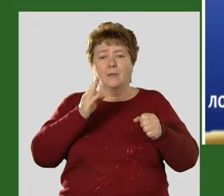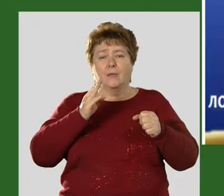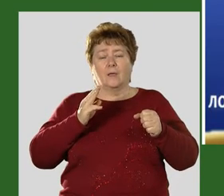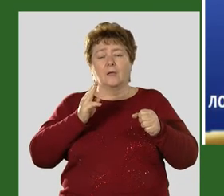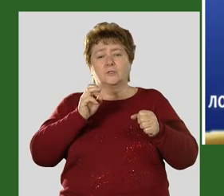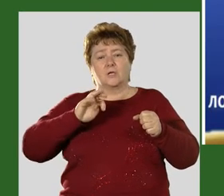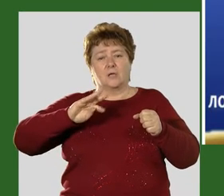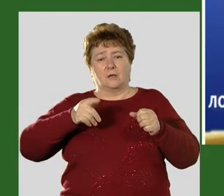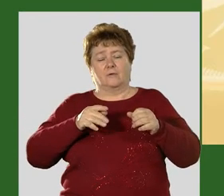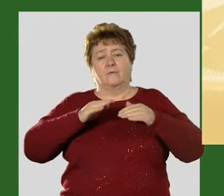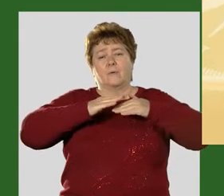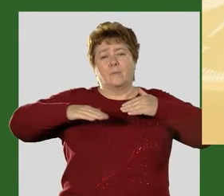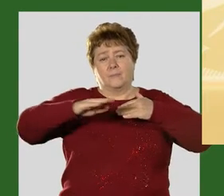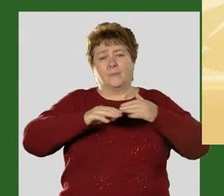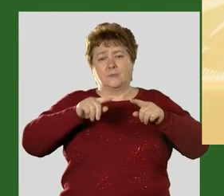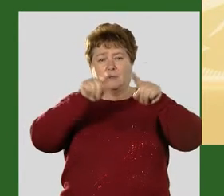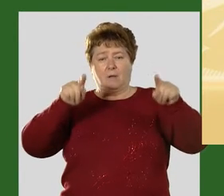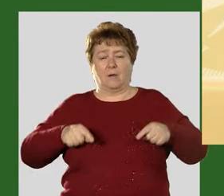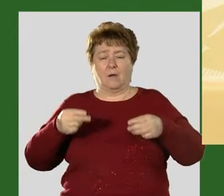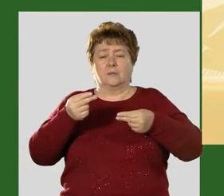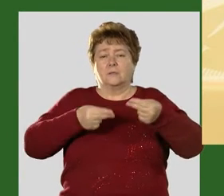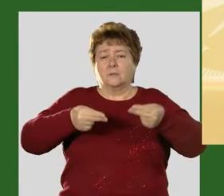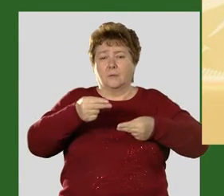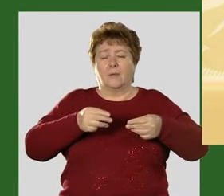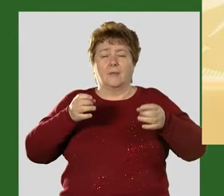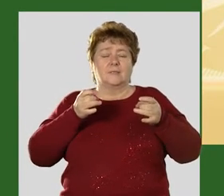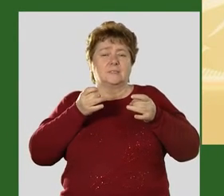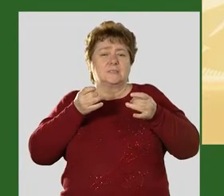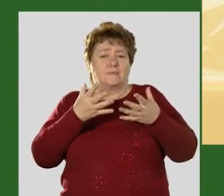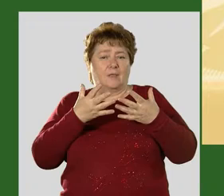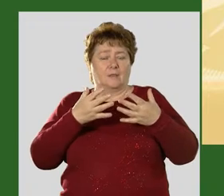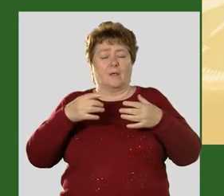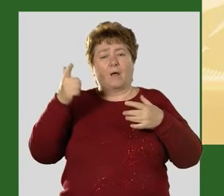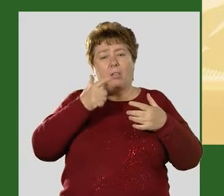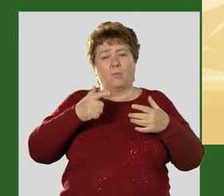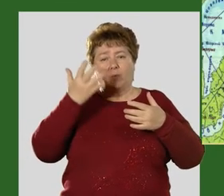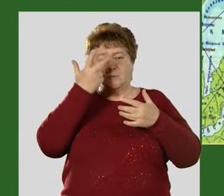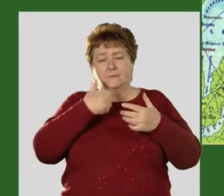Шельфовая зона на карте обозначена бледно-голубым цветом.